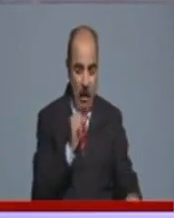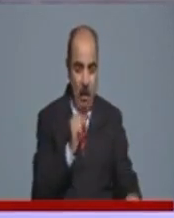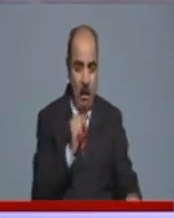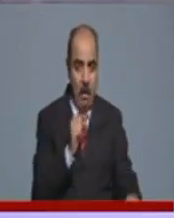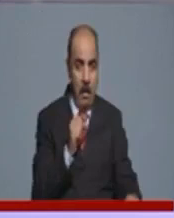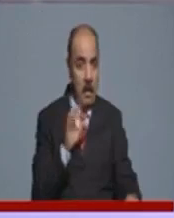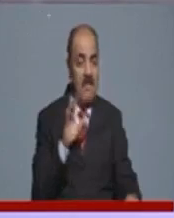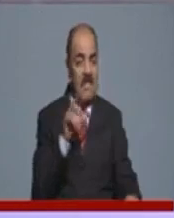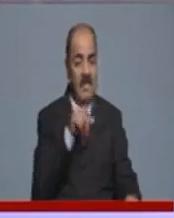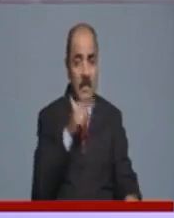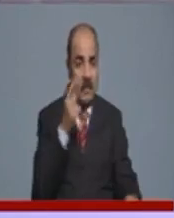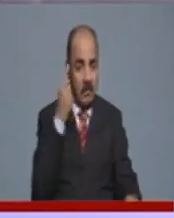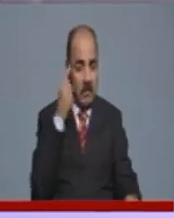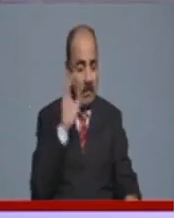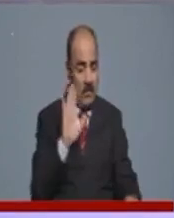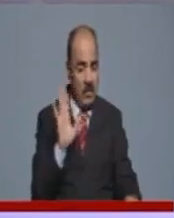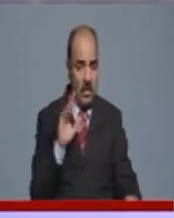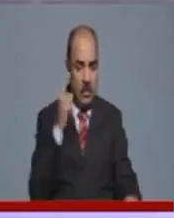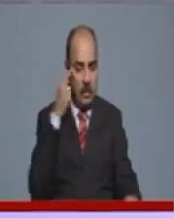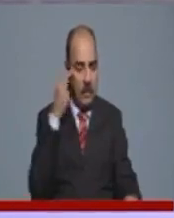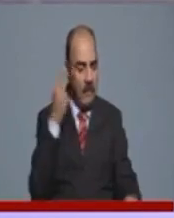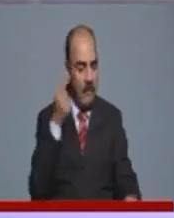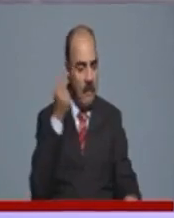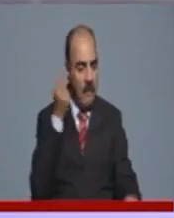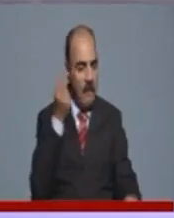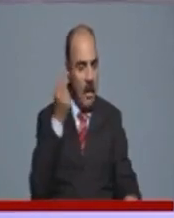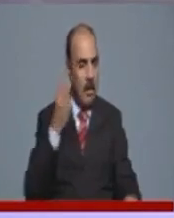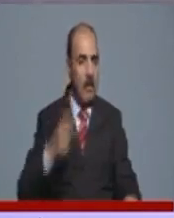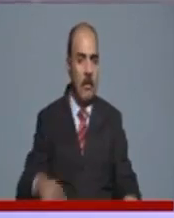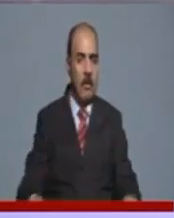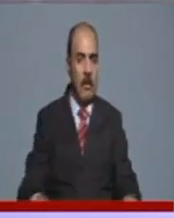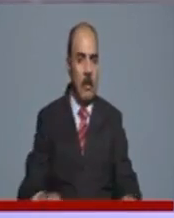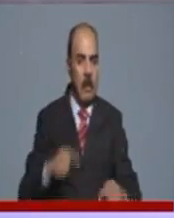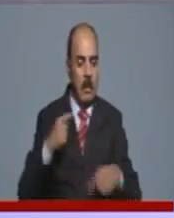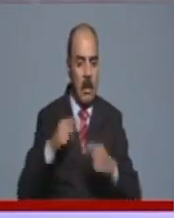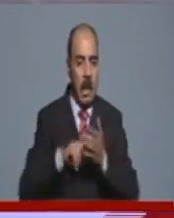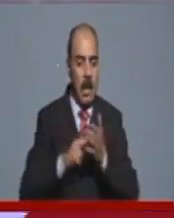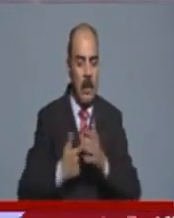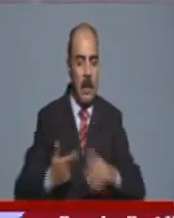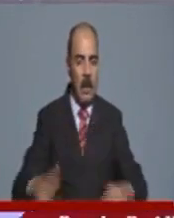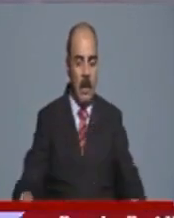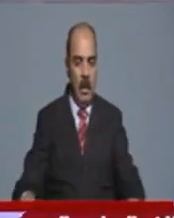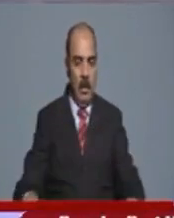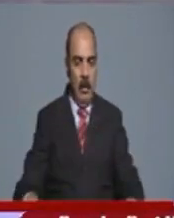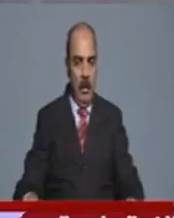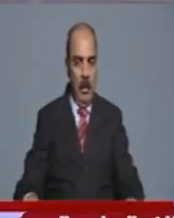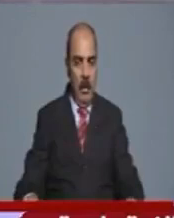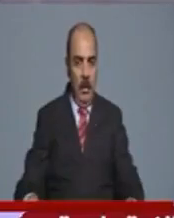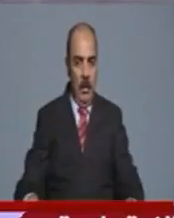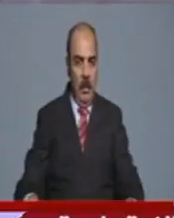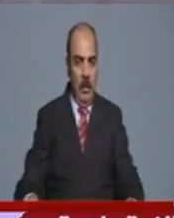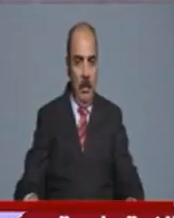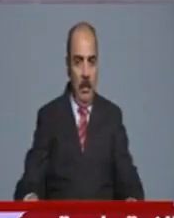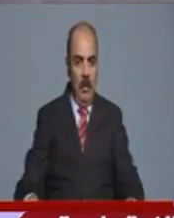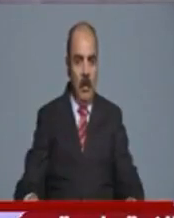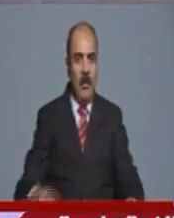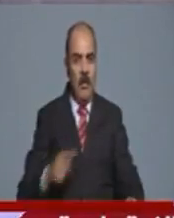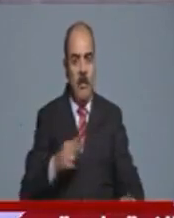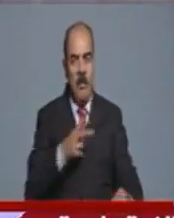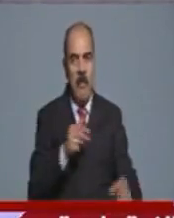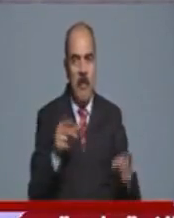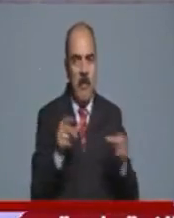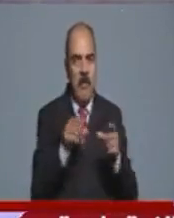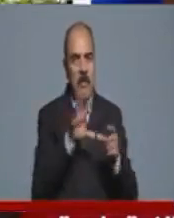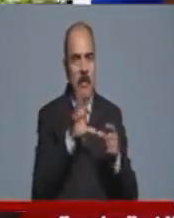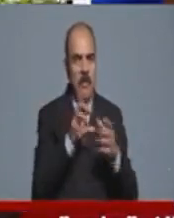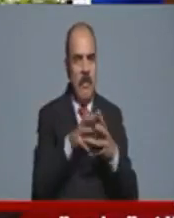ما عندهاش القدره الماليه الضخمه لازم تفكر بطريقه مختلفه، لازم يكون عندها شيء